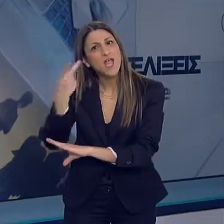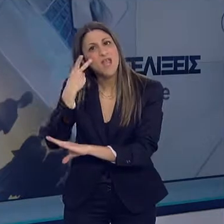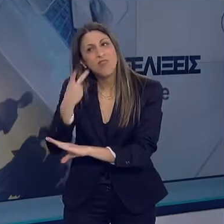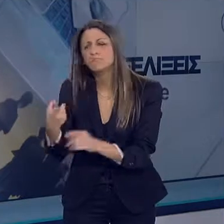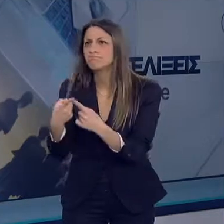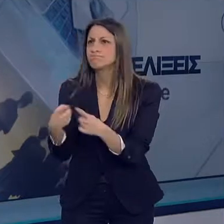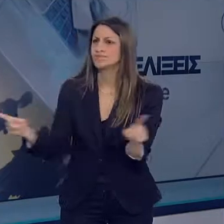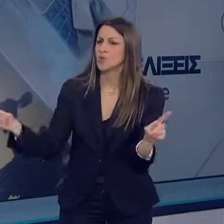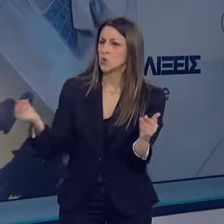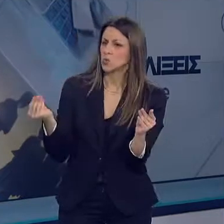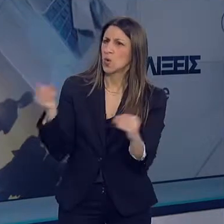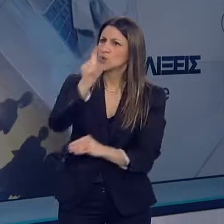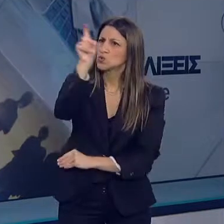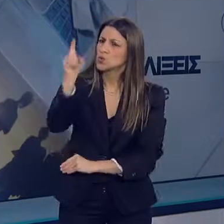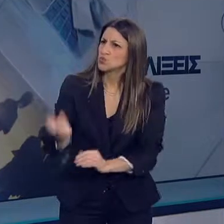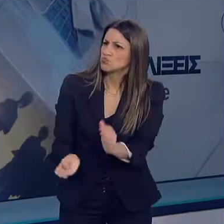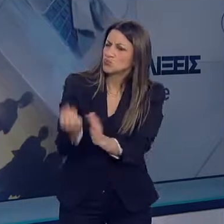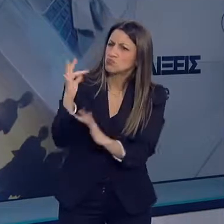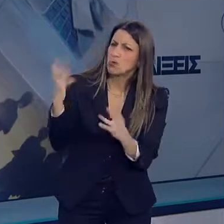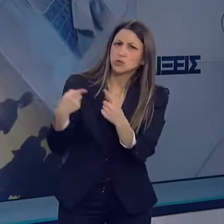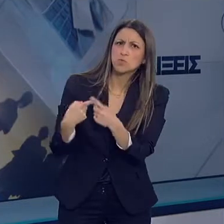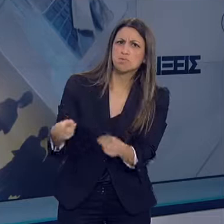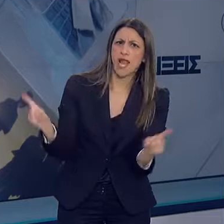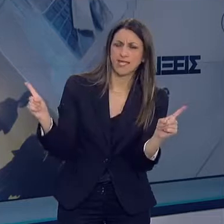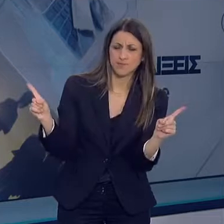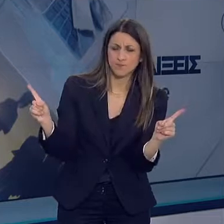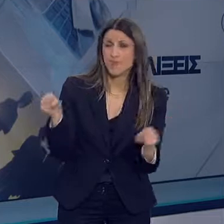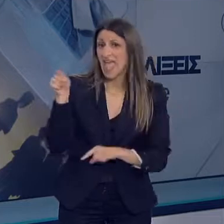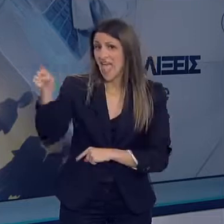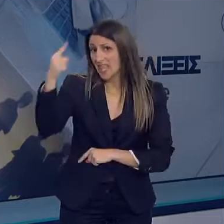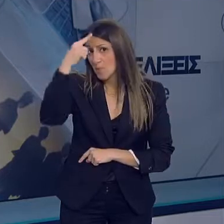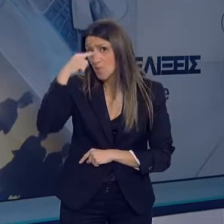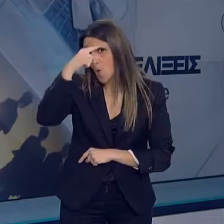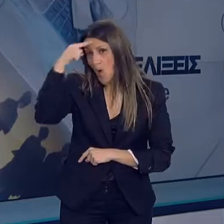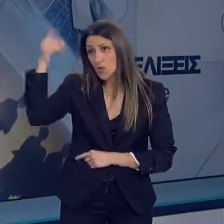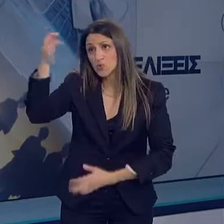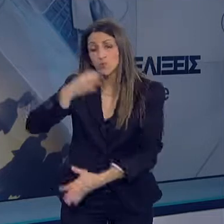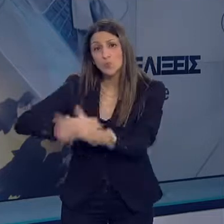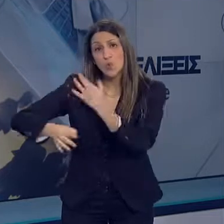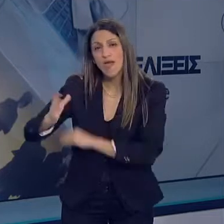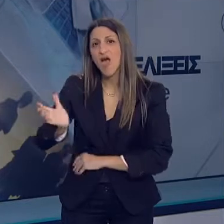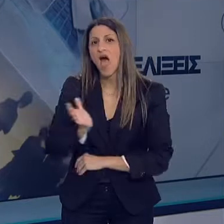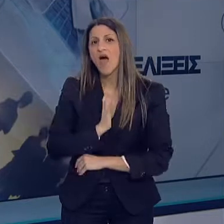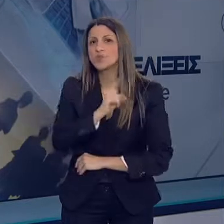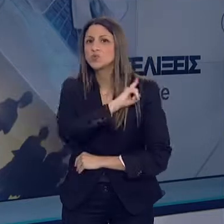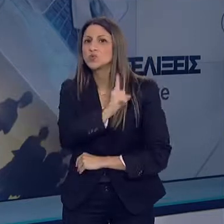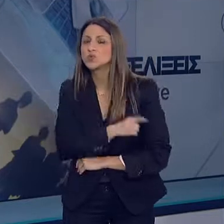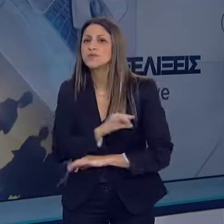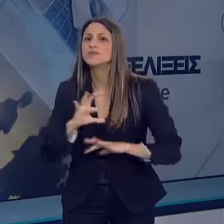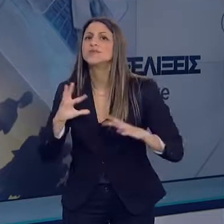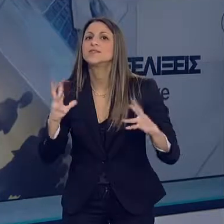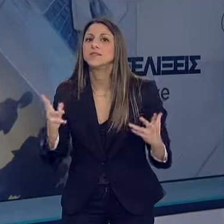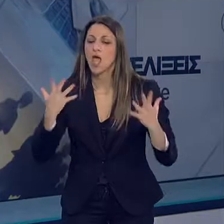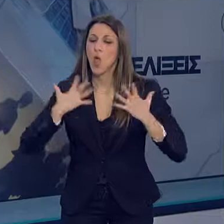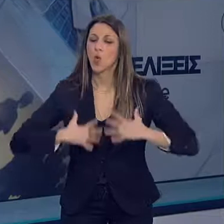ακρότατη μορφή ζωής στο σύγχρονο κόσμο, ένας μοναχός μου είχε πει πως η αρετή του ανθρώπου δεν είναι πλημμένα ρούχα